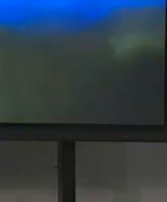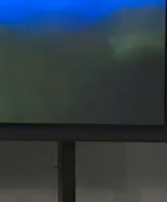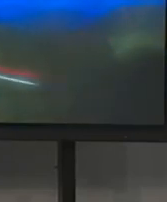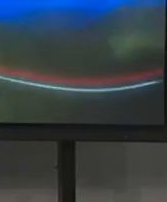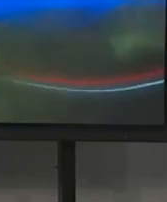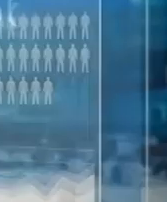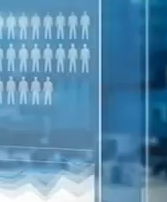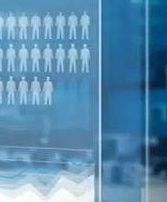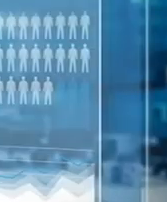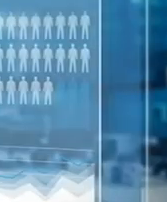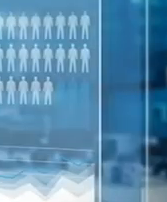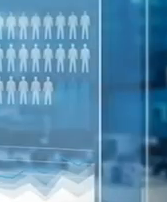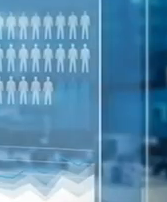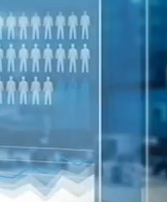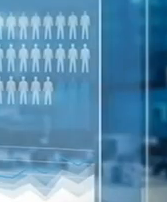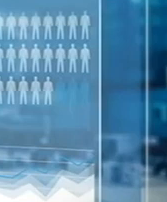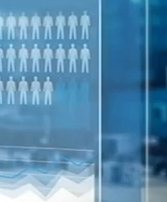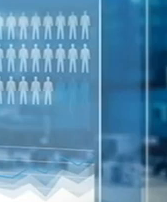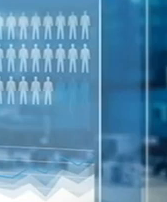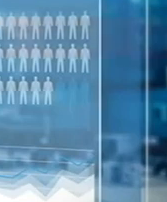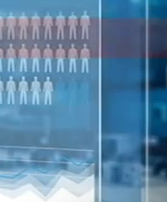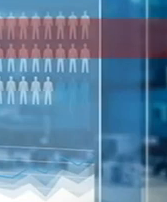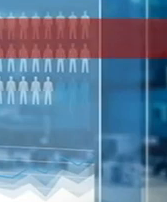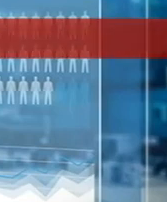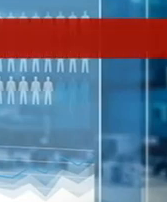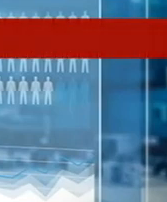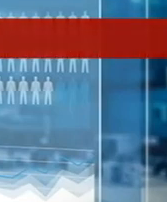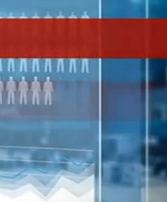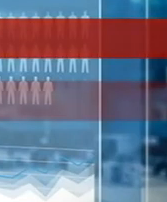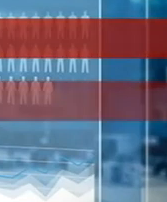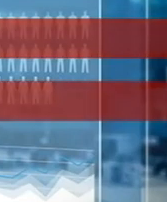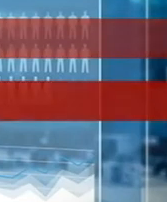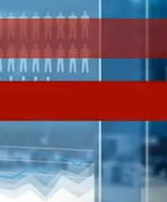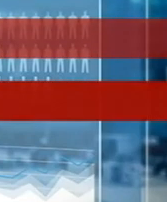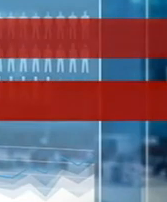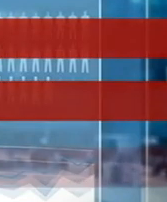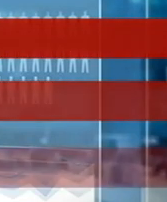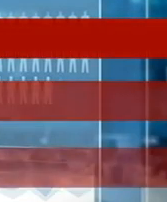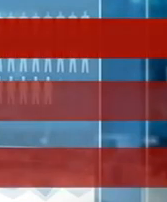sata COVID-19 potvrđen kod još 235 osoba od